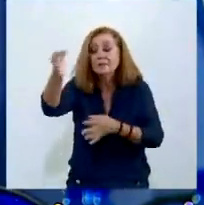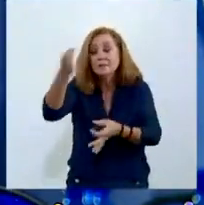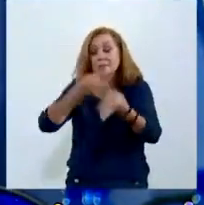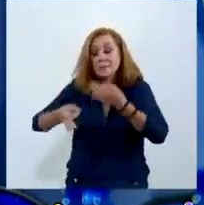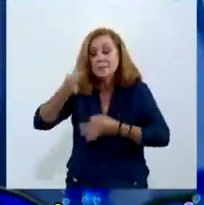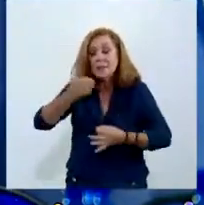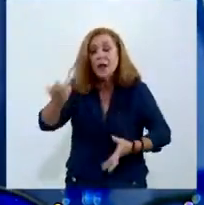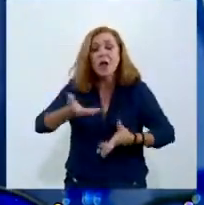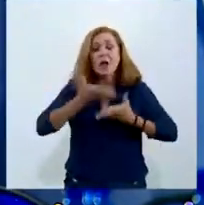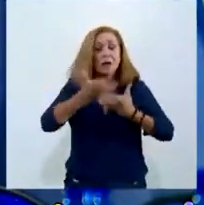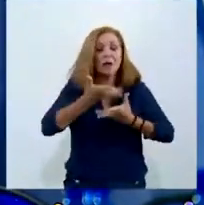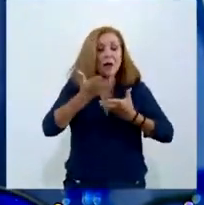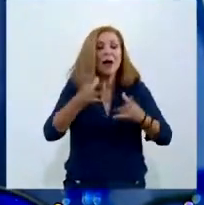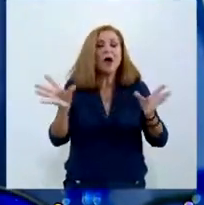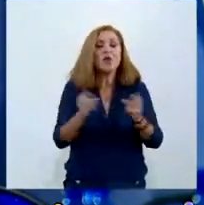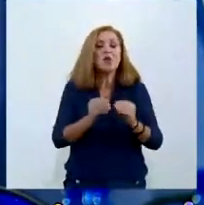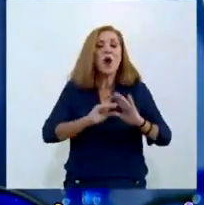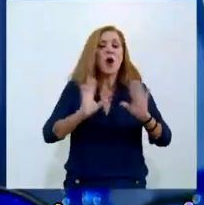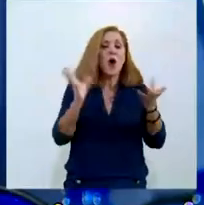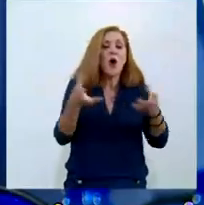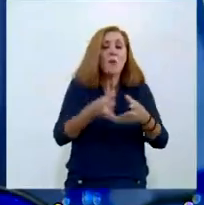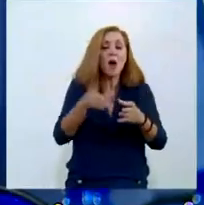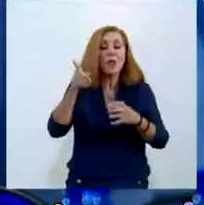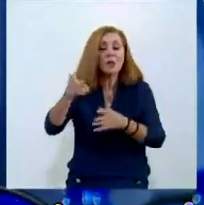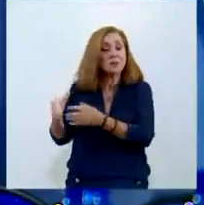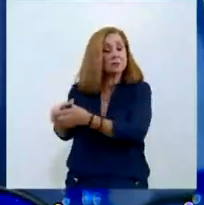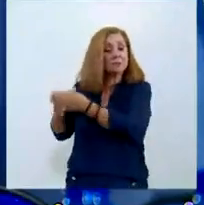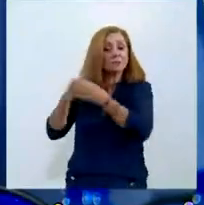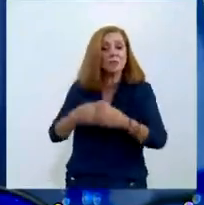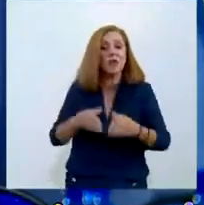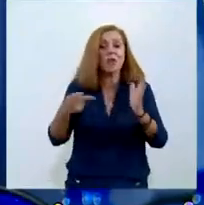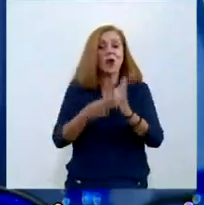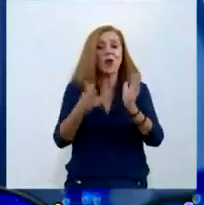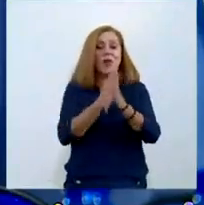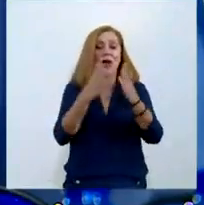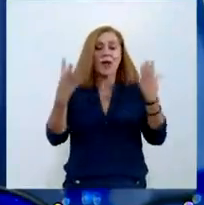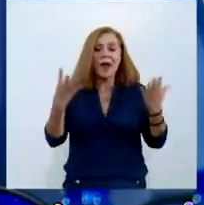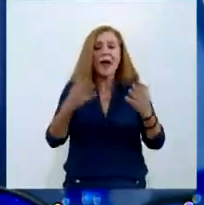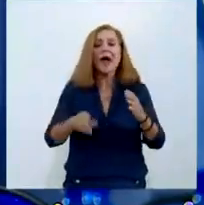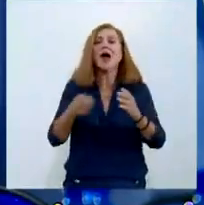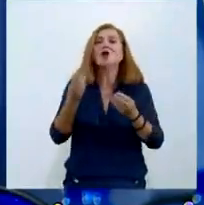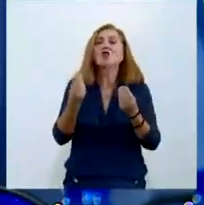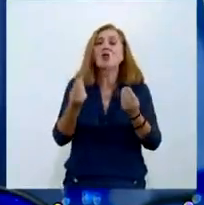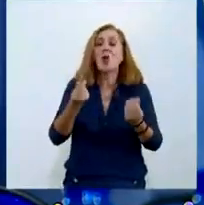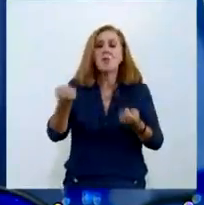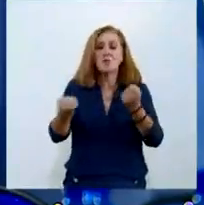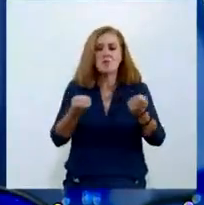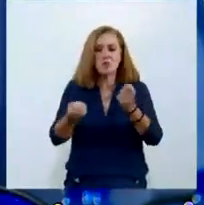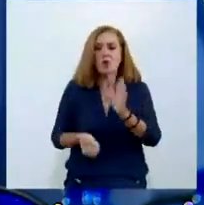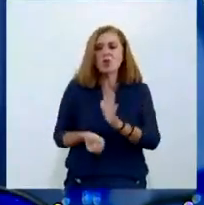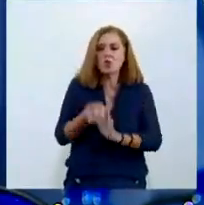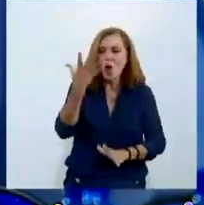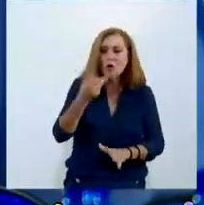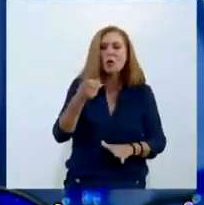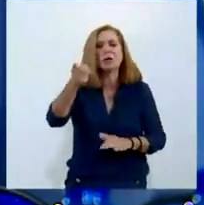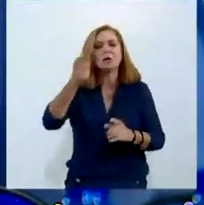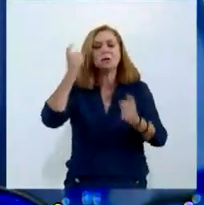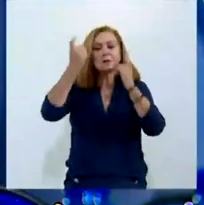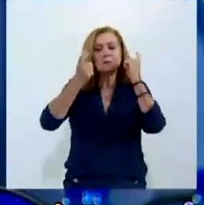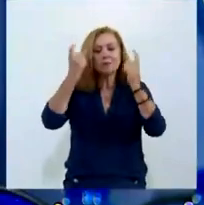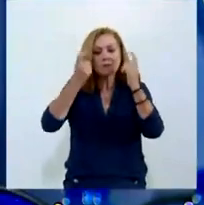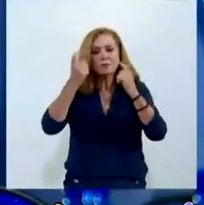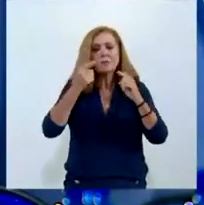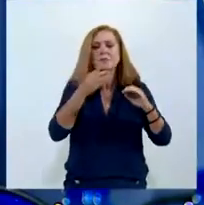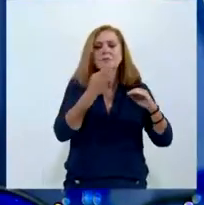κράτος. Αυτό το οποίο εσείς ο ίδιος φέρατε από το 2019 ως ένα νέο μοντέλο διακυβέρνησης και το οποίο το έχετε συνδέσει κιόλας με τον